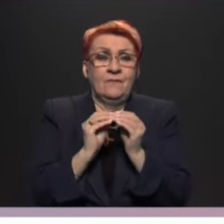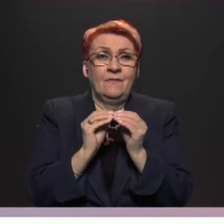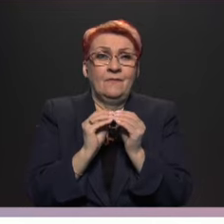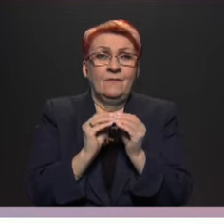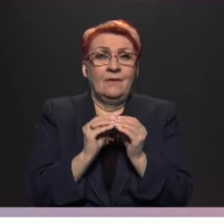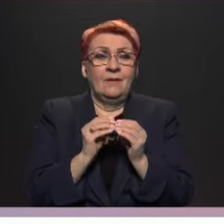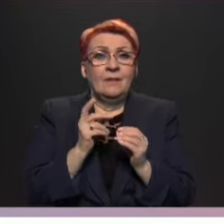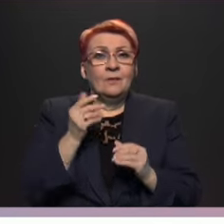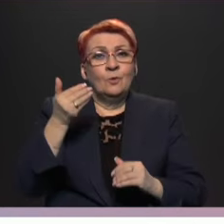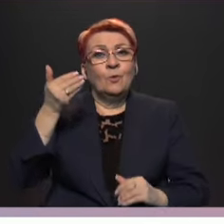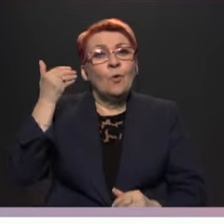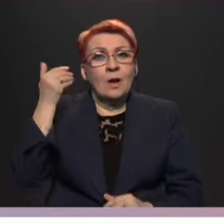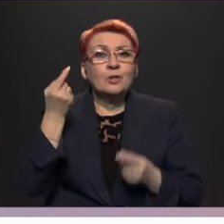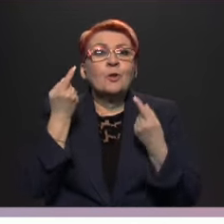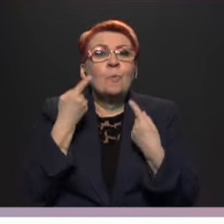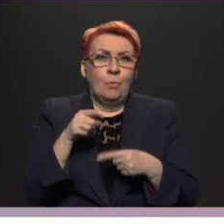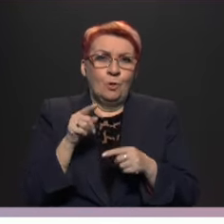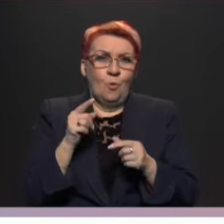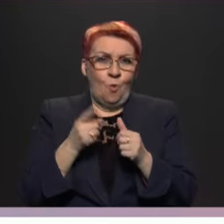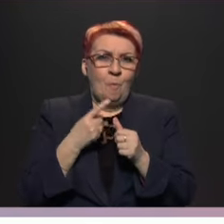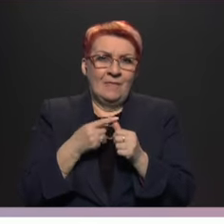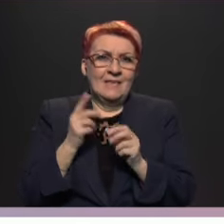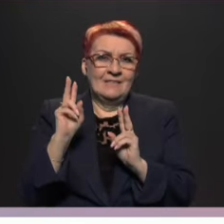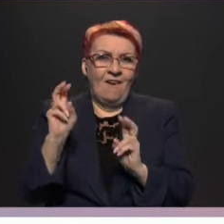как-то раньше его по-другому называли, но